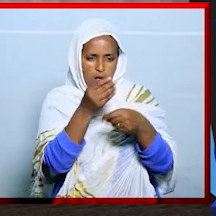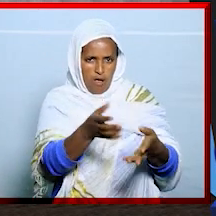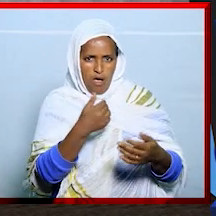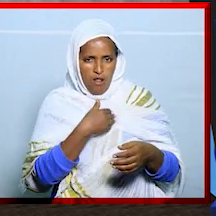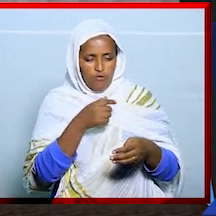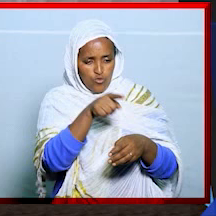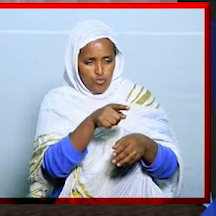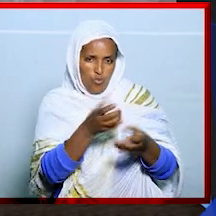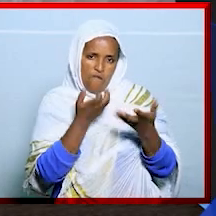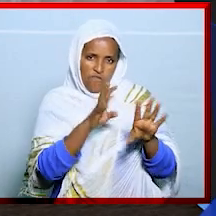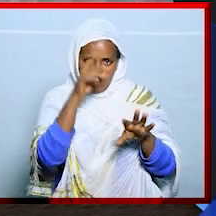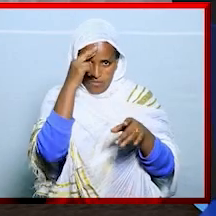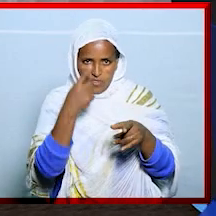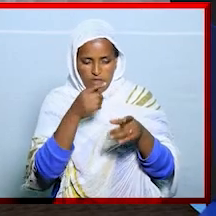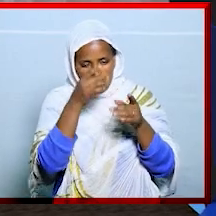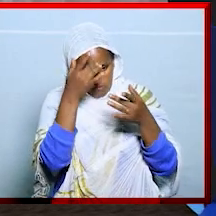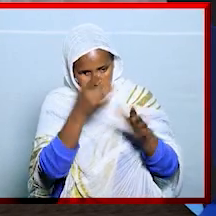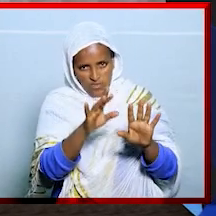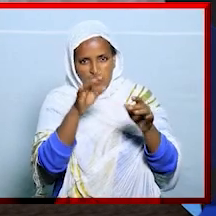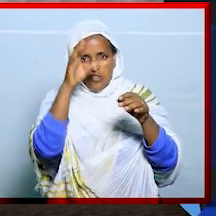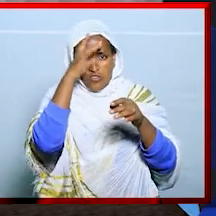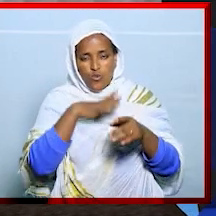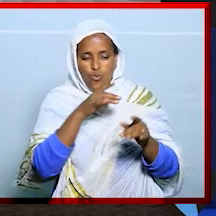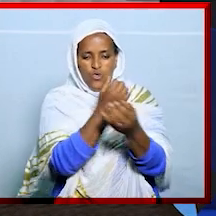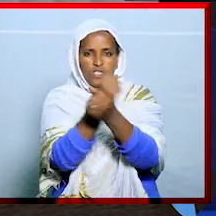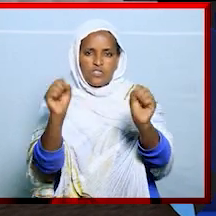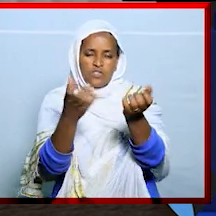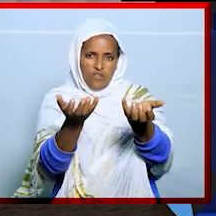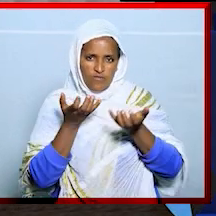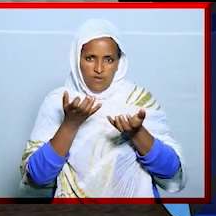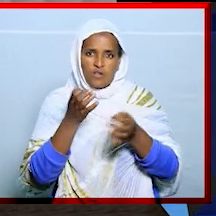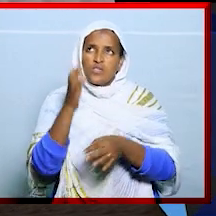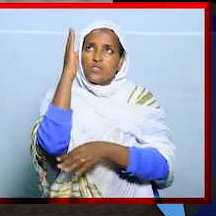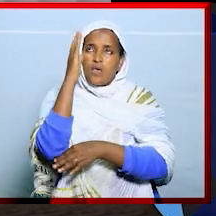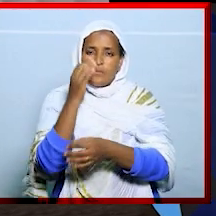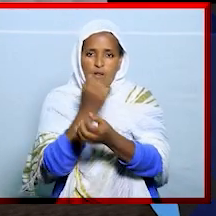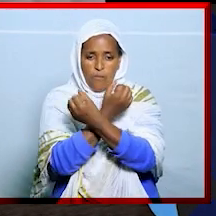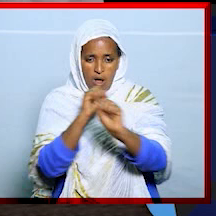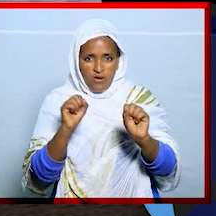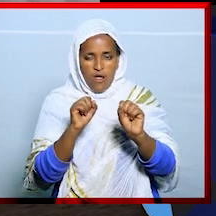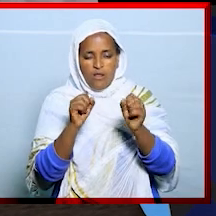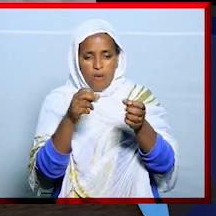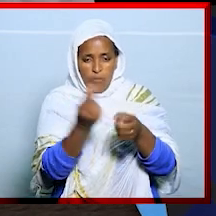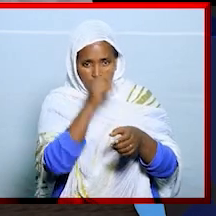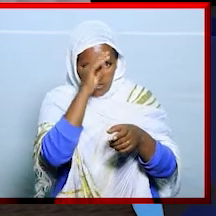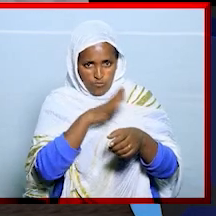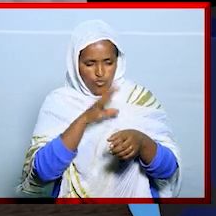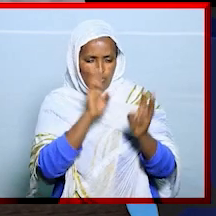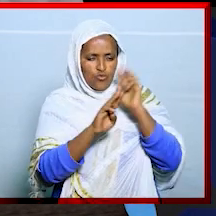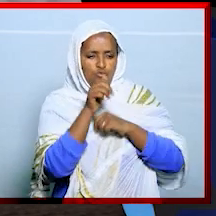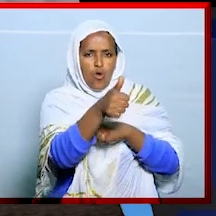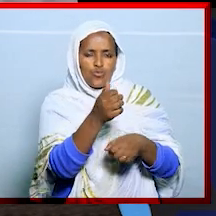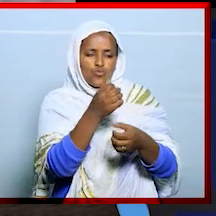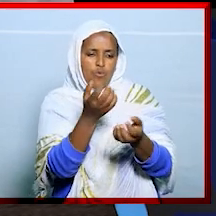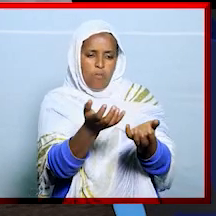ተብቃ ትወጣለች። እግዚአብሔር ሰው ሁሉ ይድን ዘንድ ይወዳል። በዚህ እግዚአብሔር ማዳን የማይጠቀም ሰው ቢኖር ችግሩ የእሱ